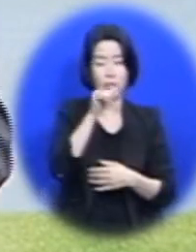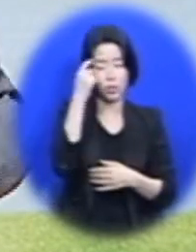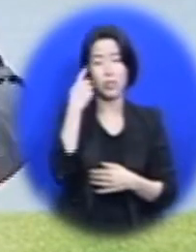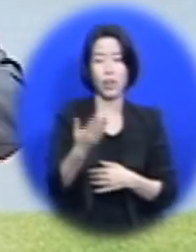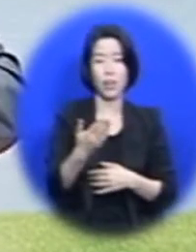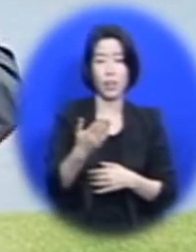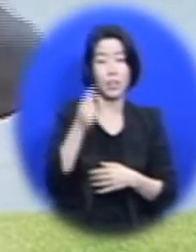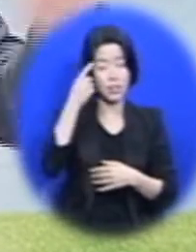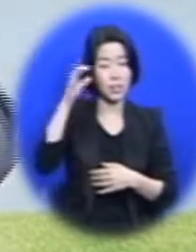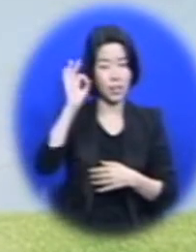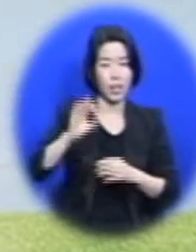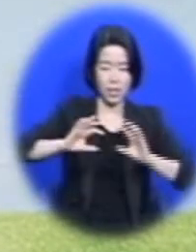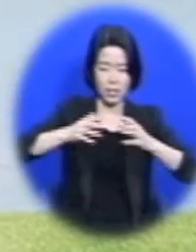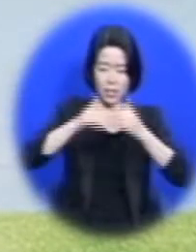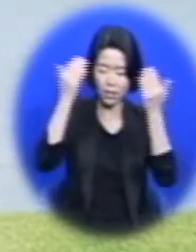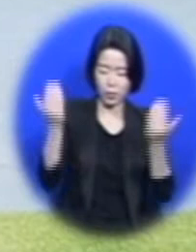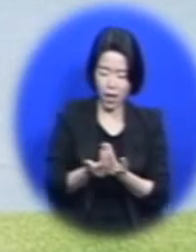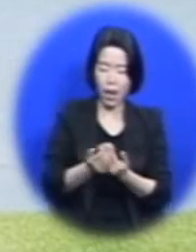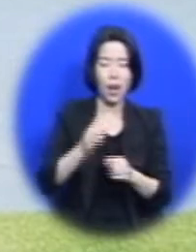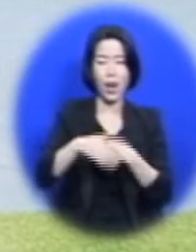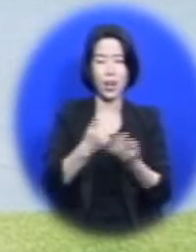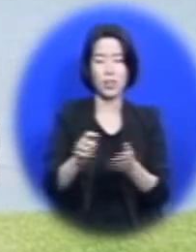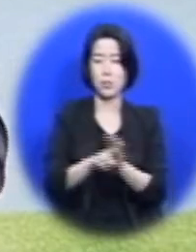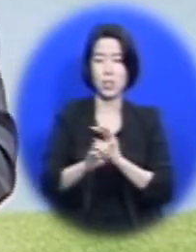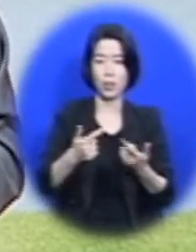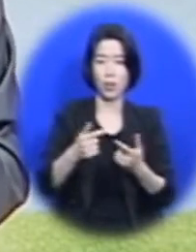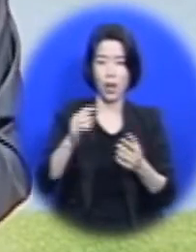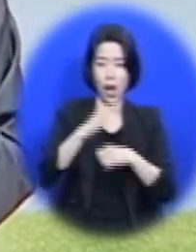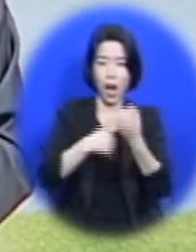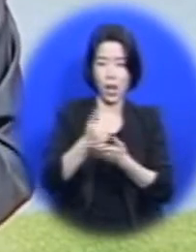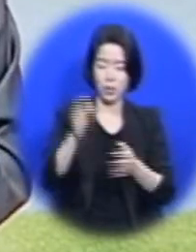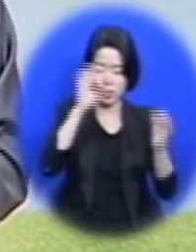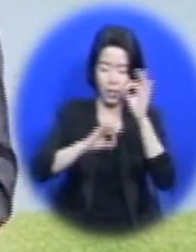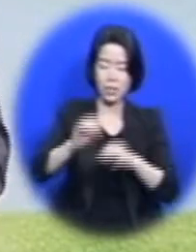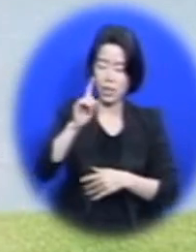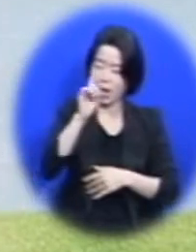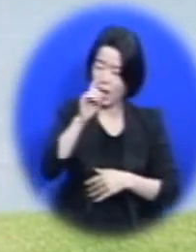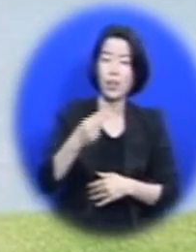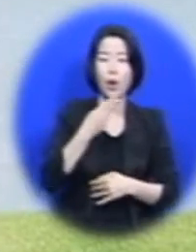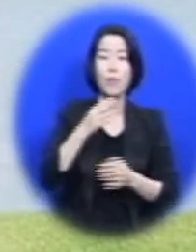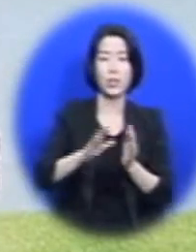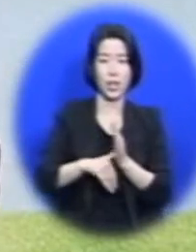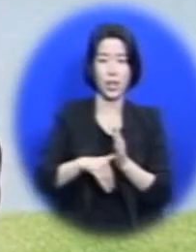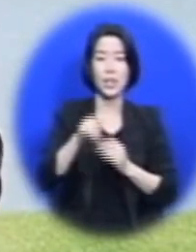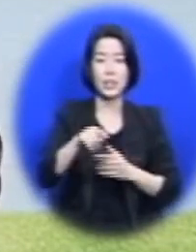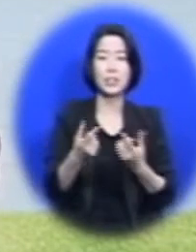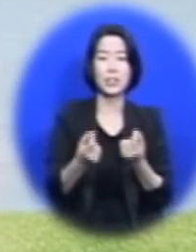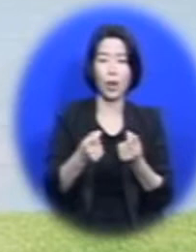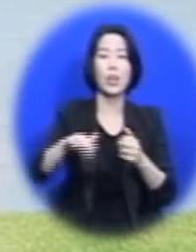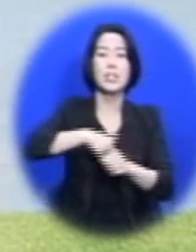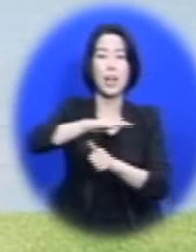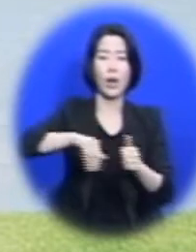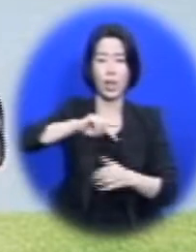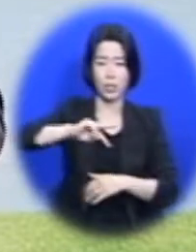들지요. 세상 사람들이 다 하나님을 안 믿고 하나님을 찾는 사람도 한 사람도 없는 이런 때에, 그런